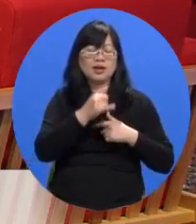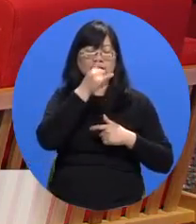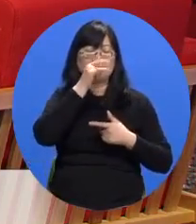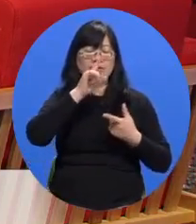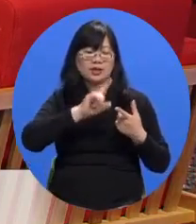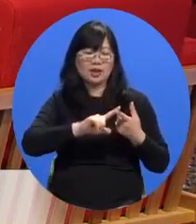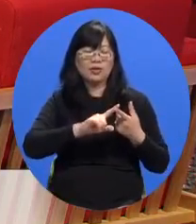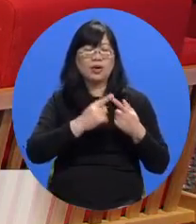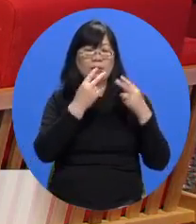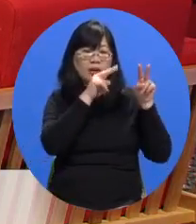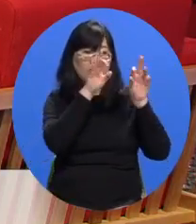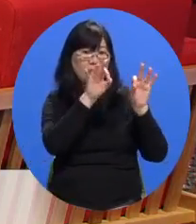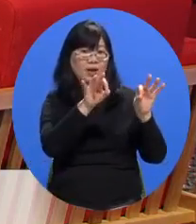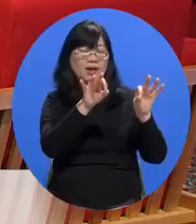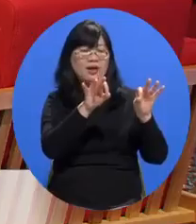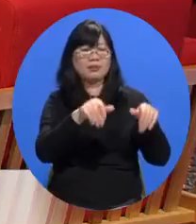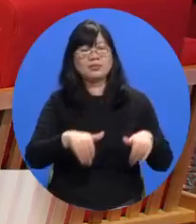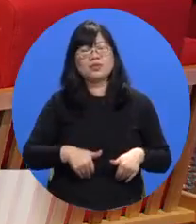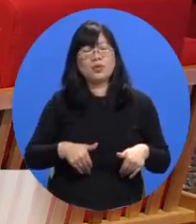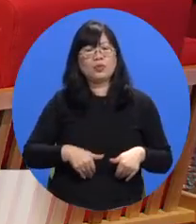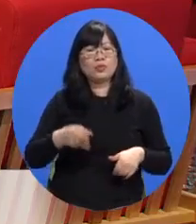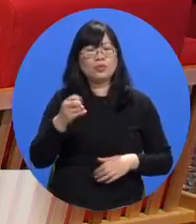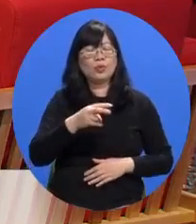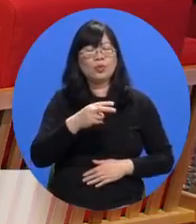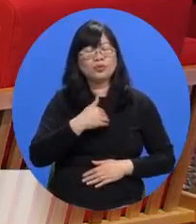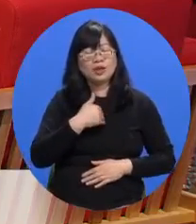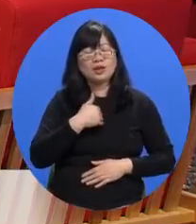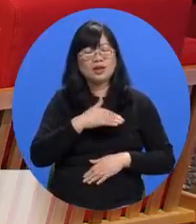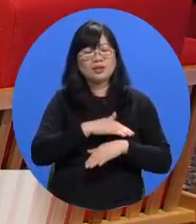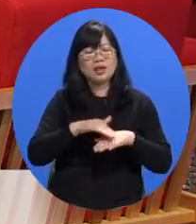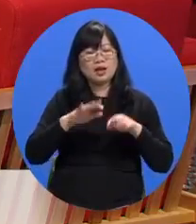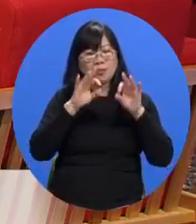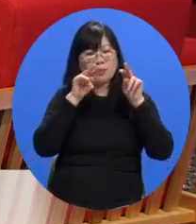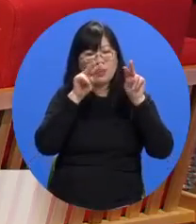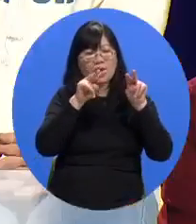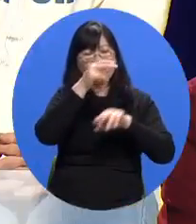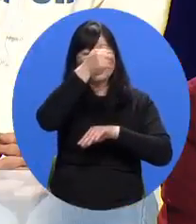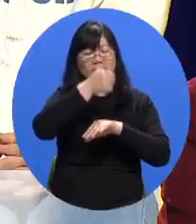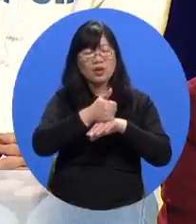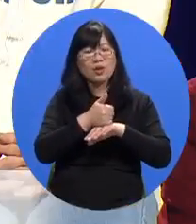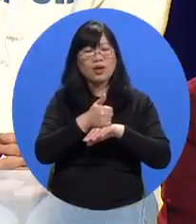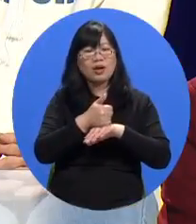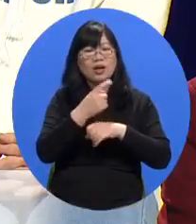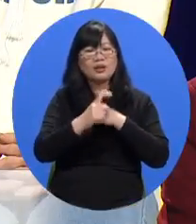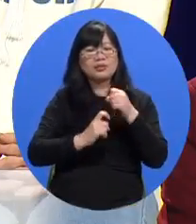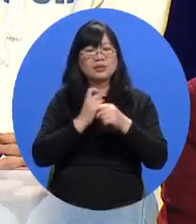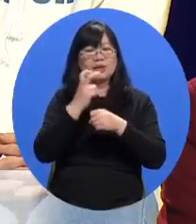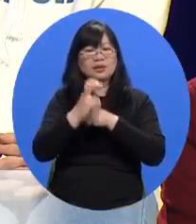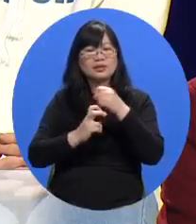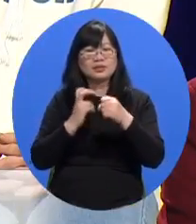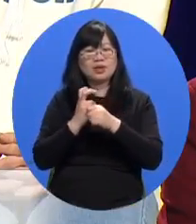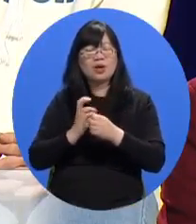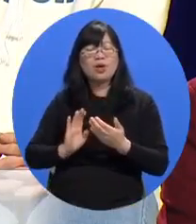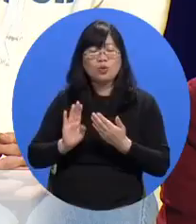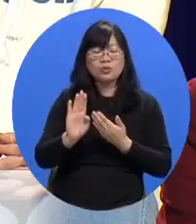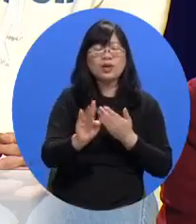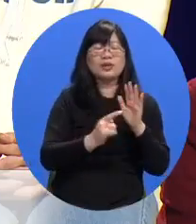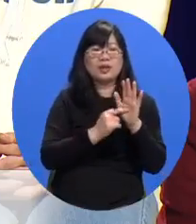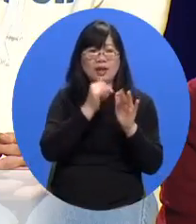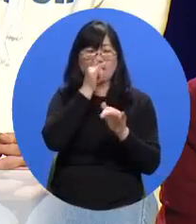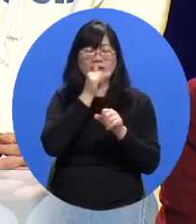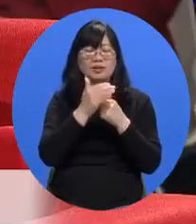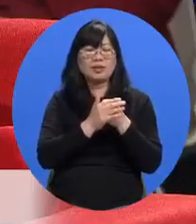그대로 바라보았으면 네네. 그리고 그 내가 잘 바라본 것의 결과는 10년, 20년, 30년 후에 나타나거든요. 네네.